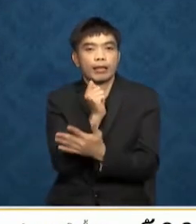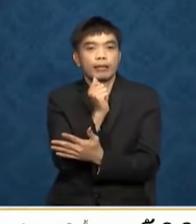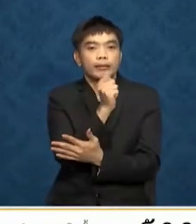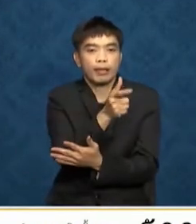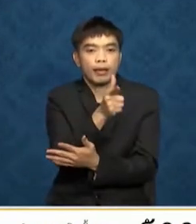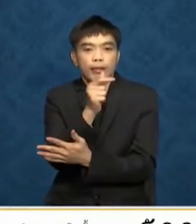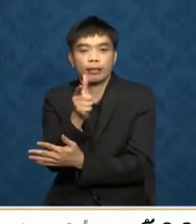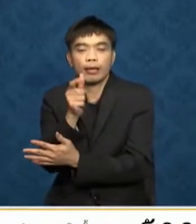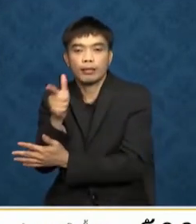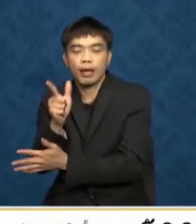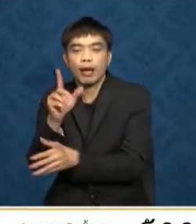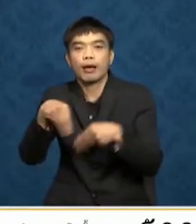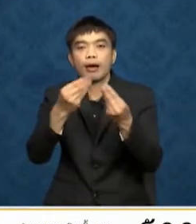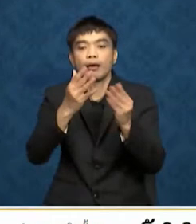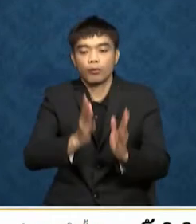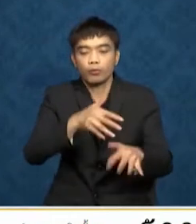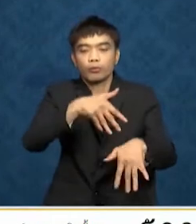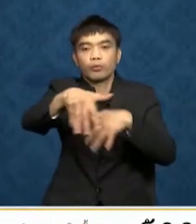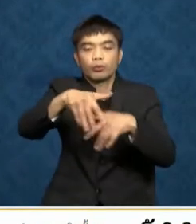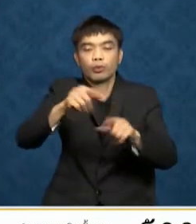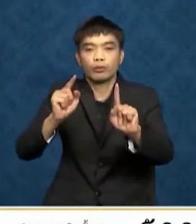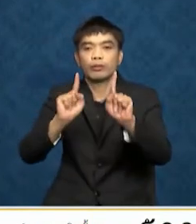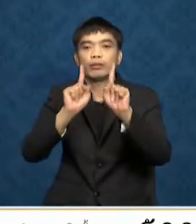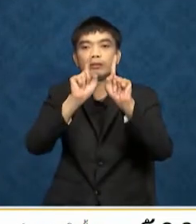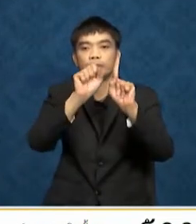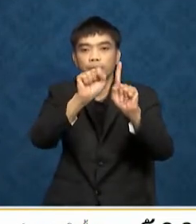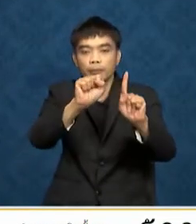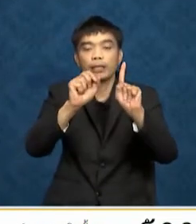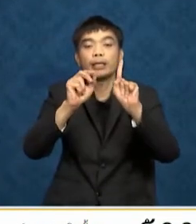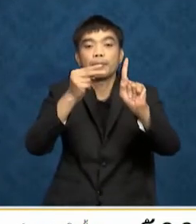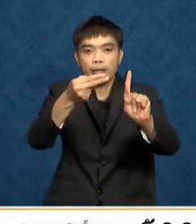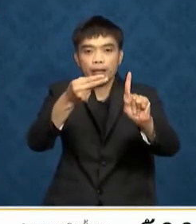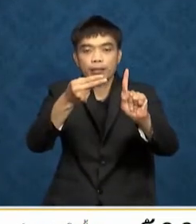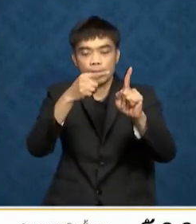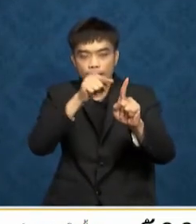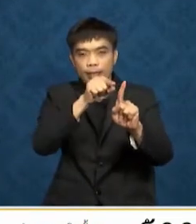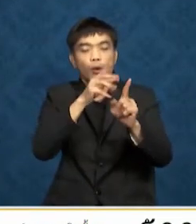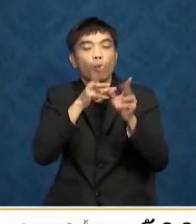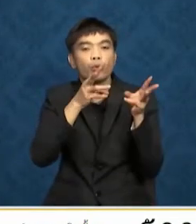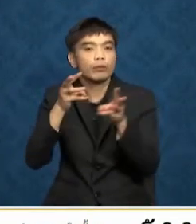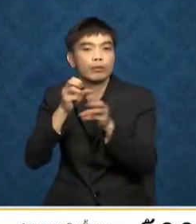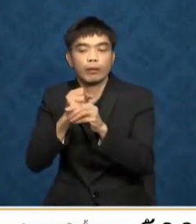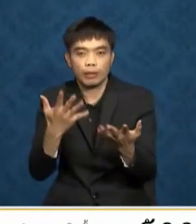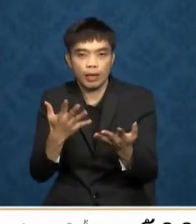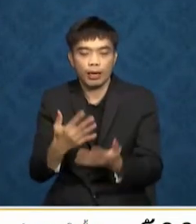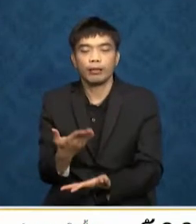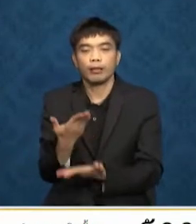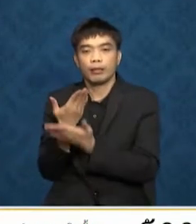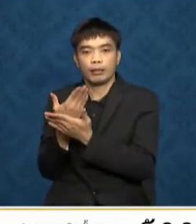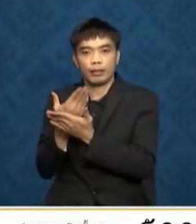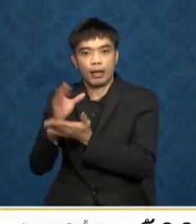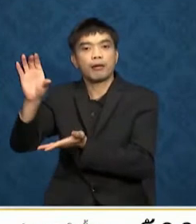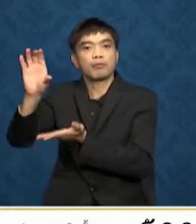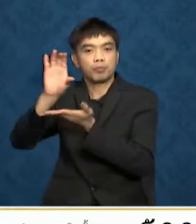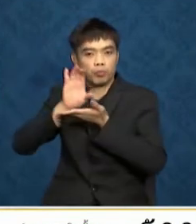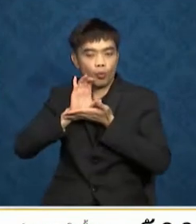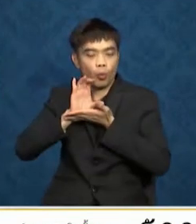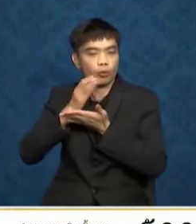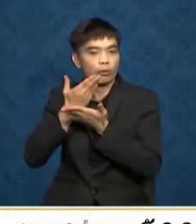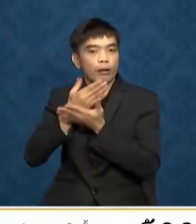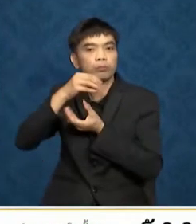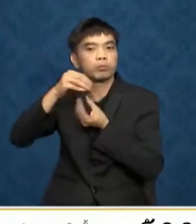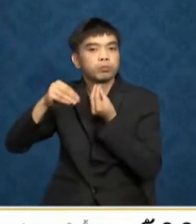ชนและวงเงิน 15,000ล้านบาทก็เป็นวงเงินที่ไม่เพียง